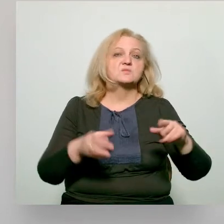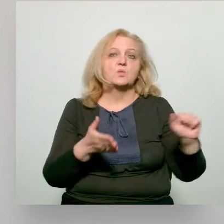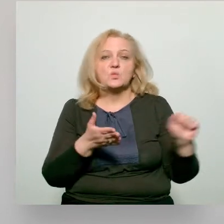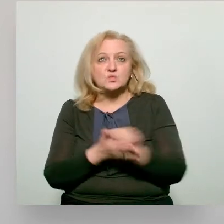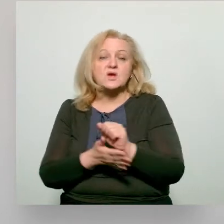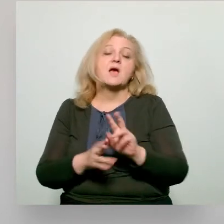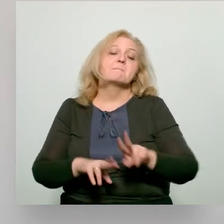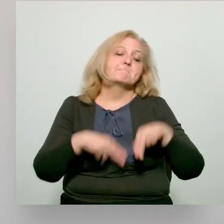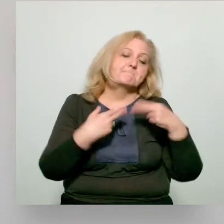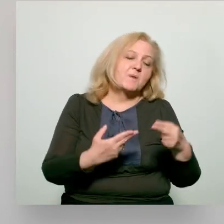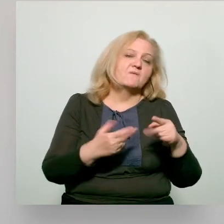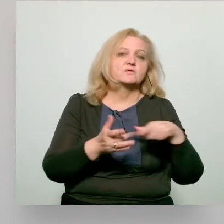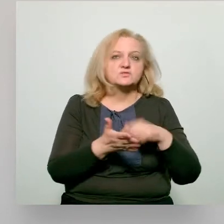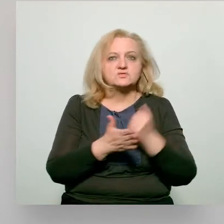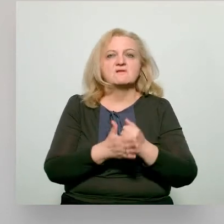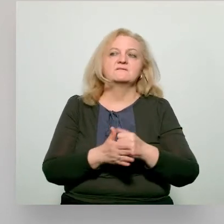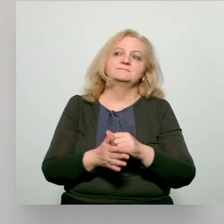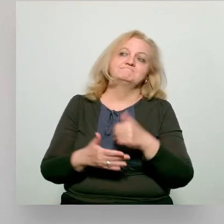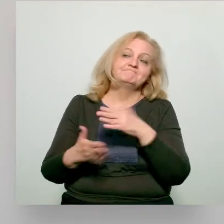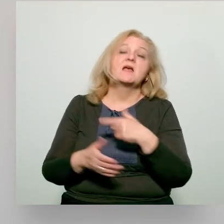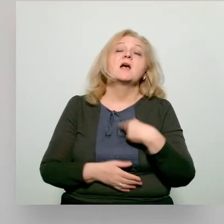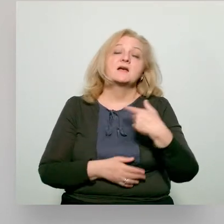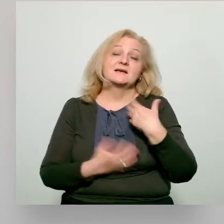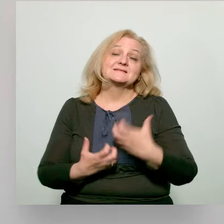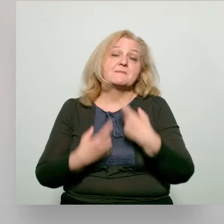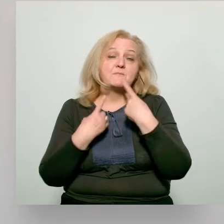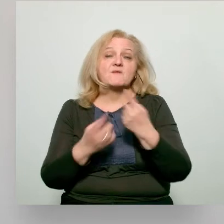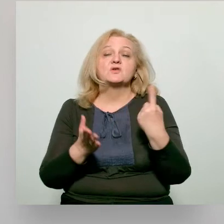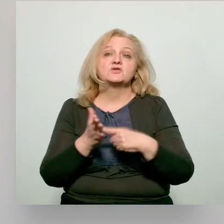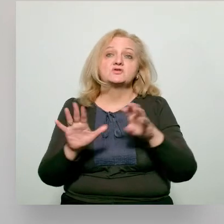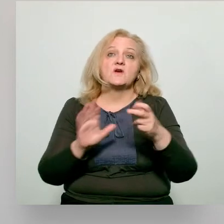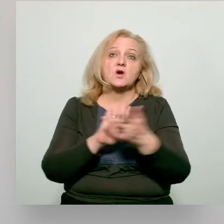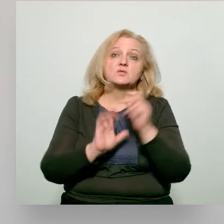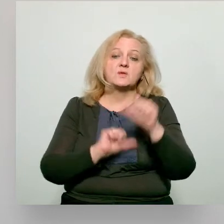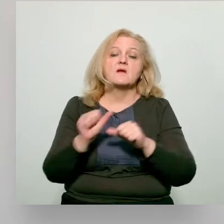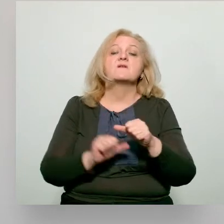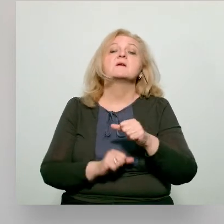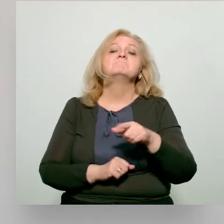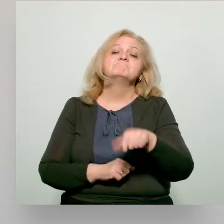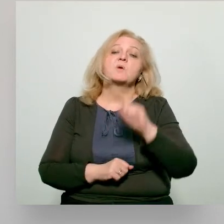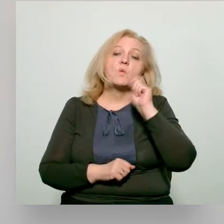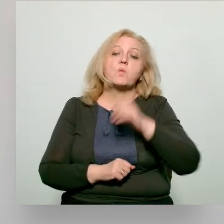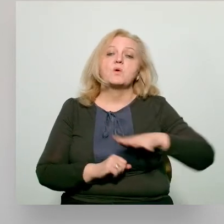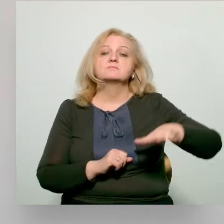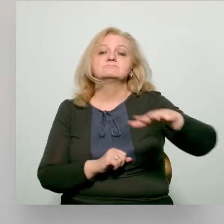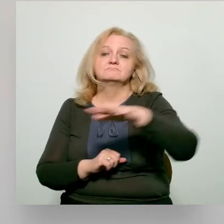chciałbym powiedzieć, że w roku 1918, w okresie Ukraińskiej Republiki Ludowej, ówczesnej